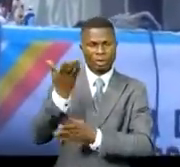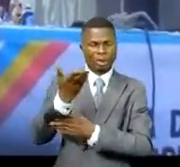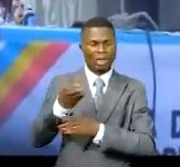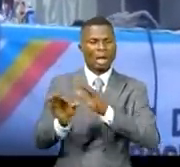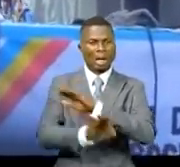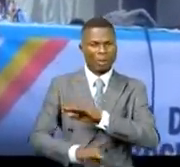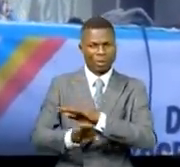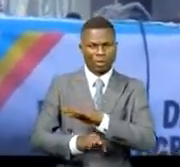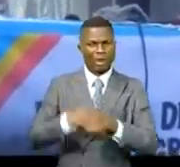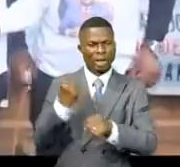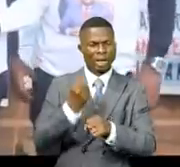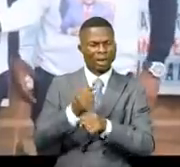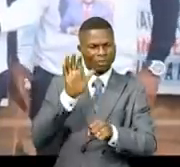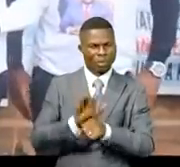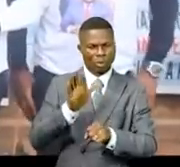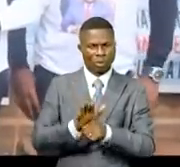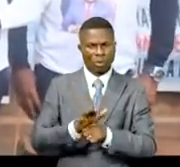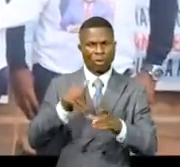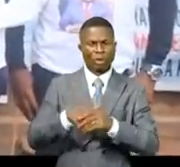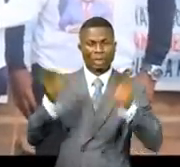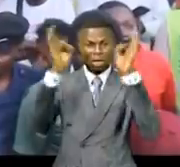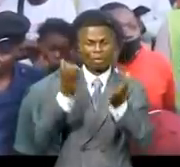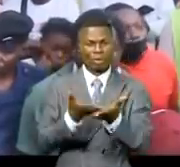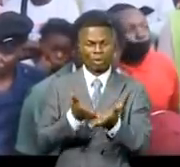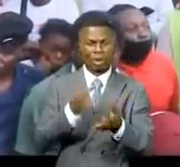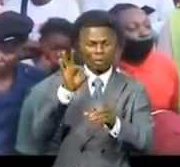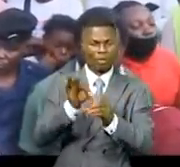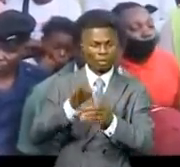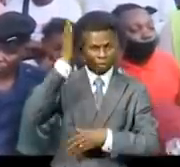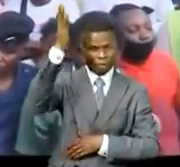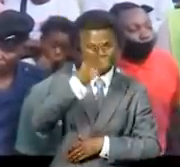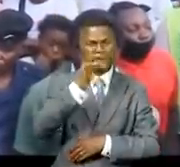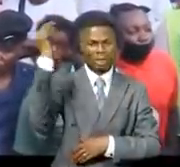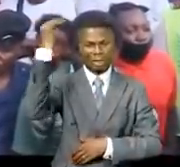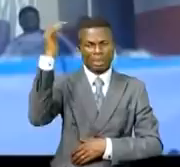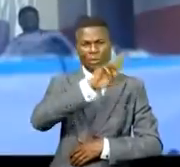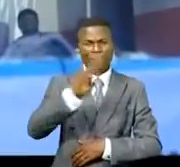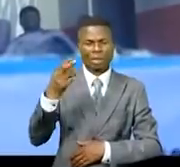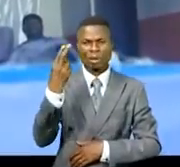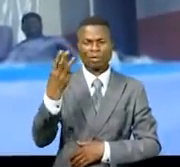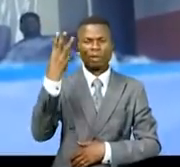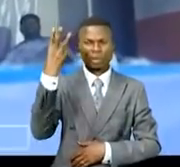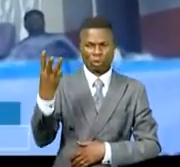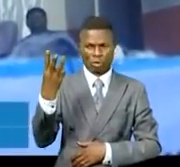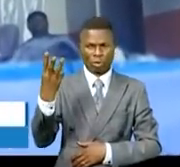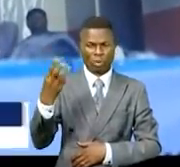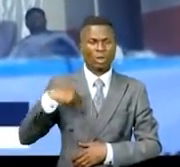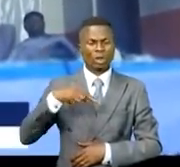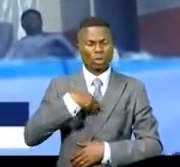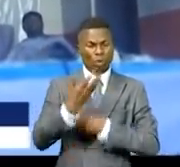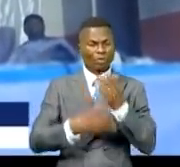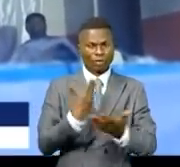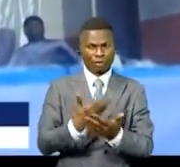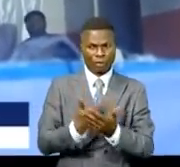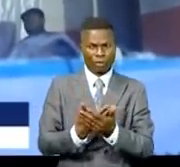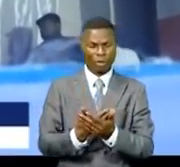parti à travailler d'arrache-pied dans cette fédération pour les élections de décembre 2023. Nous sommes pressés pour